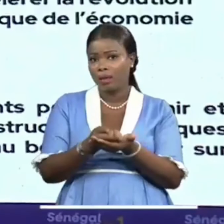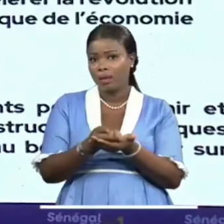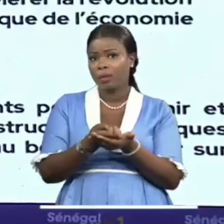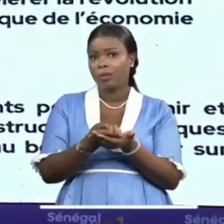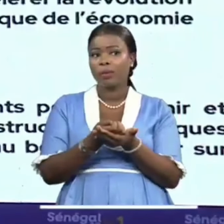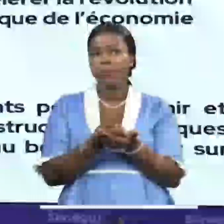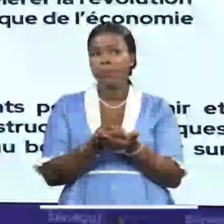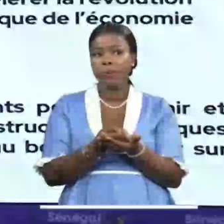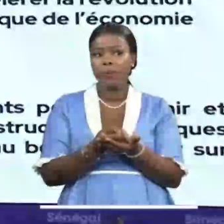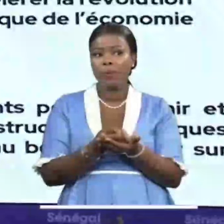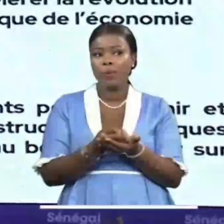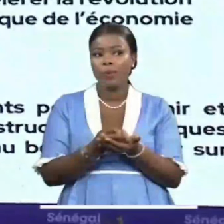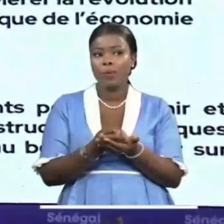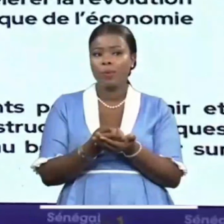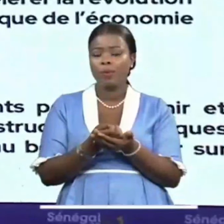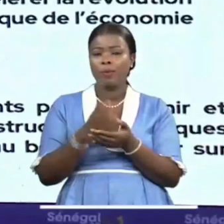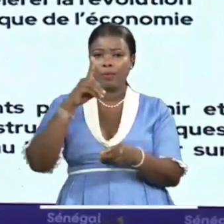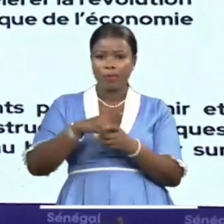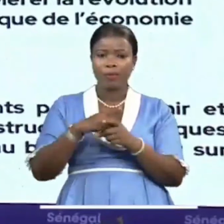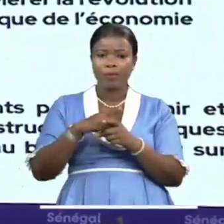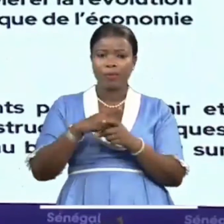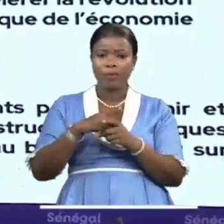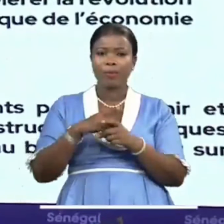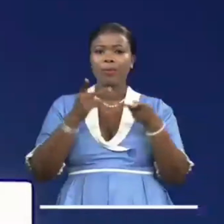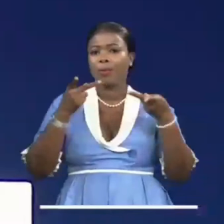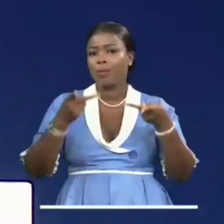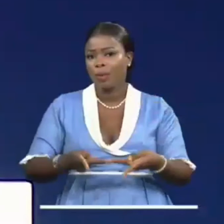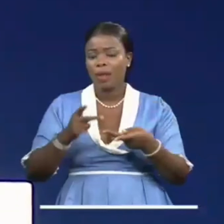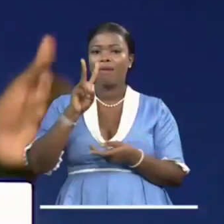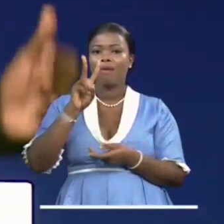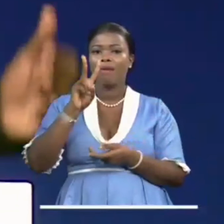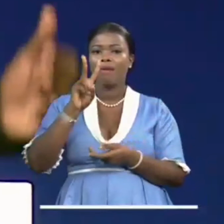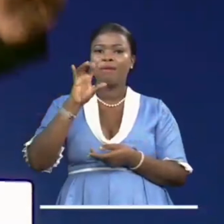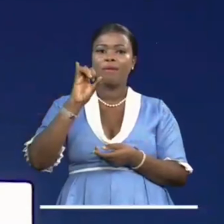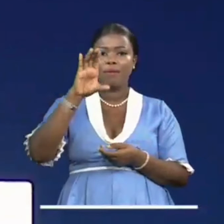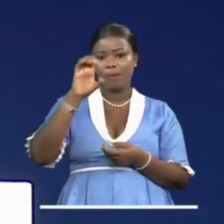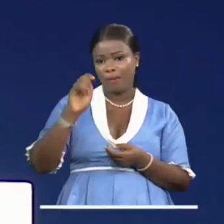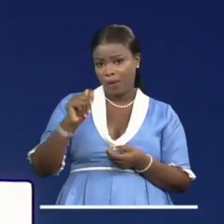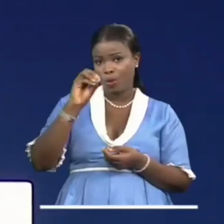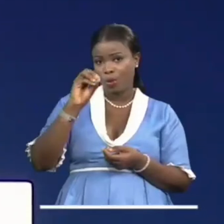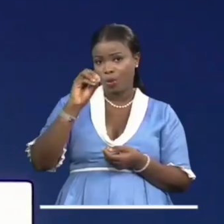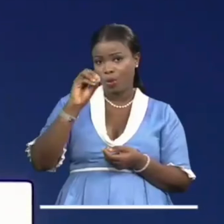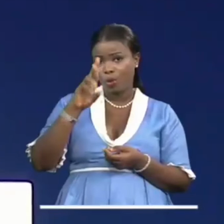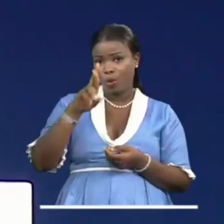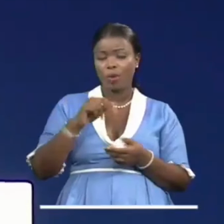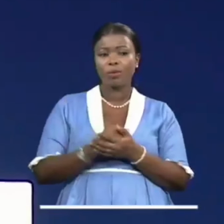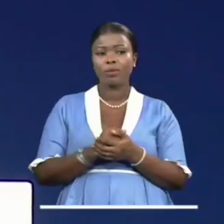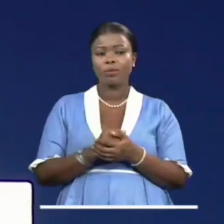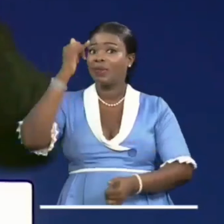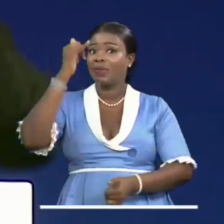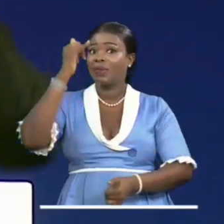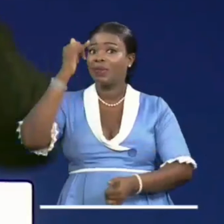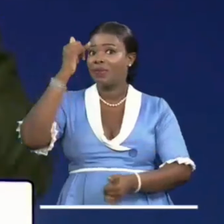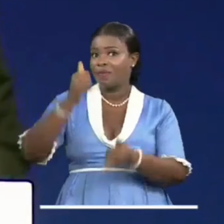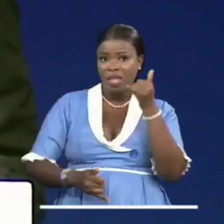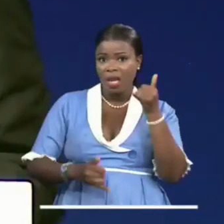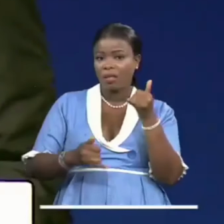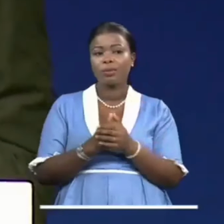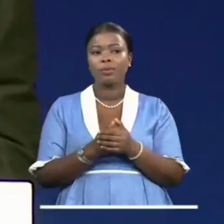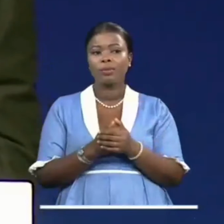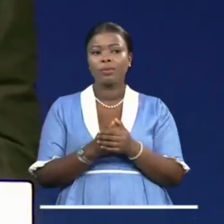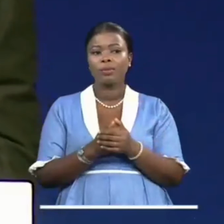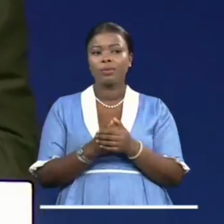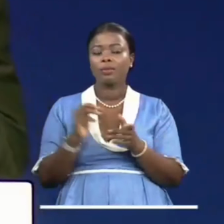définition dans la présentation de mon prédécesseur Victor il a terminé par l'axe parceil considère que c'est la finalité à la fin nous voulons